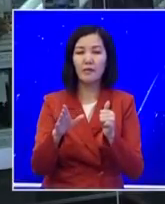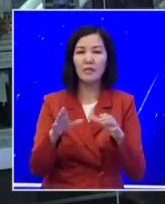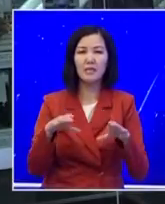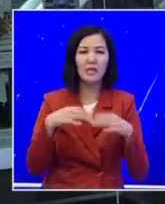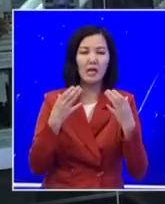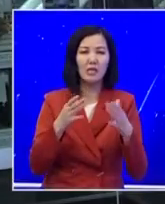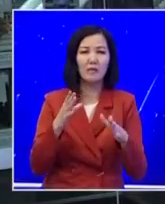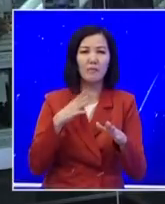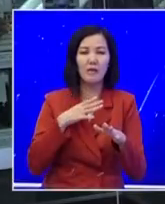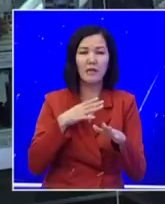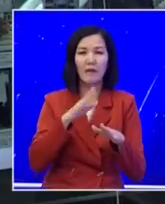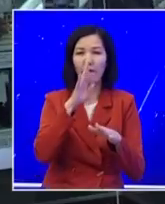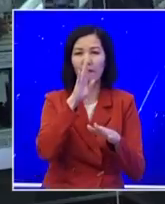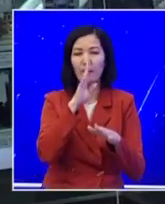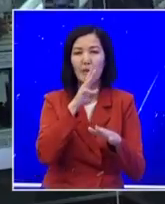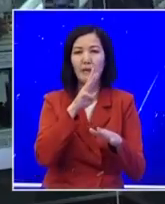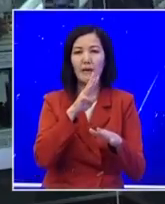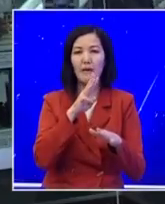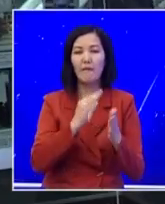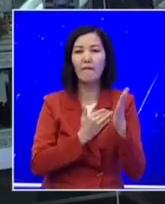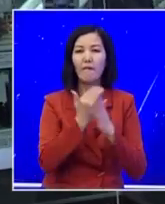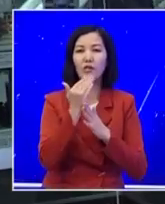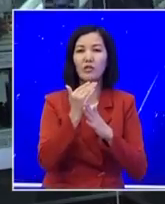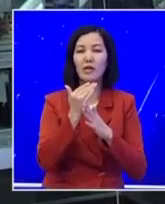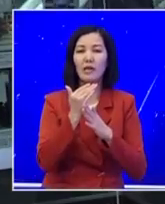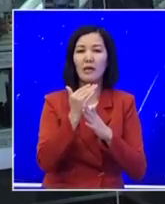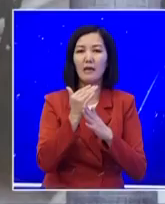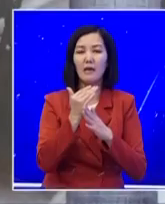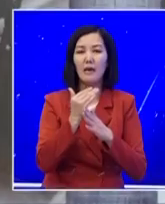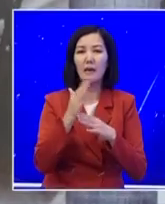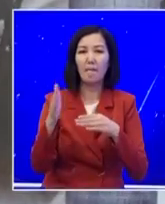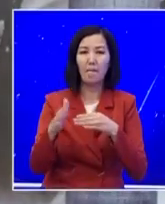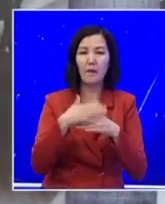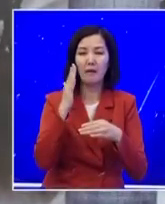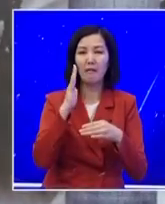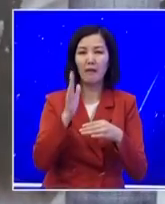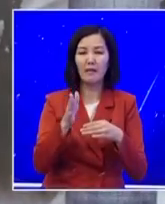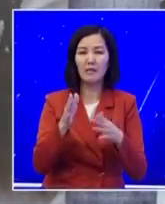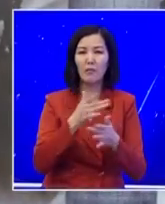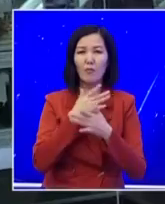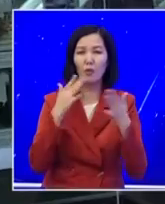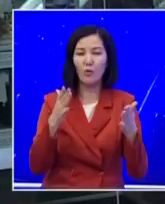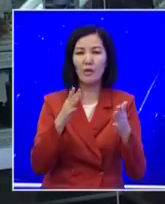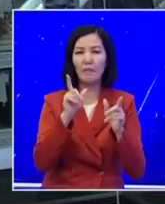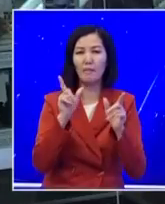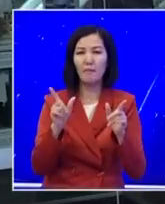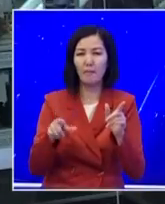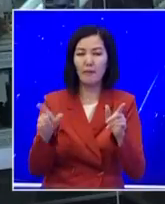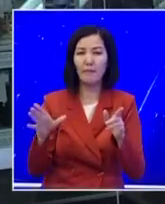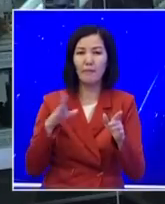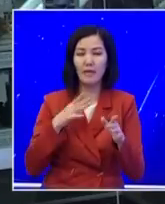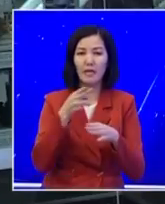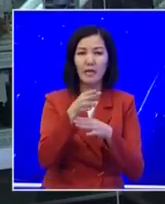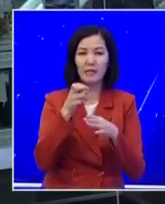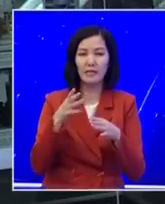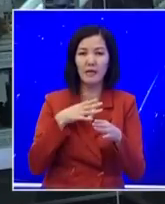буквы в скобки брались ВМН – высшая мера наказания. Многие были расстреляны в